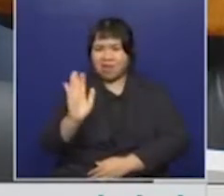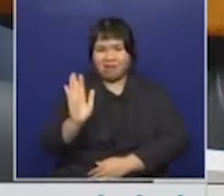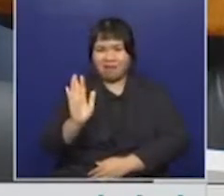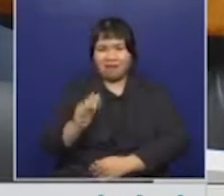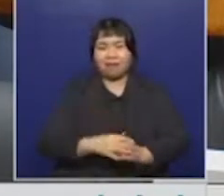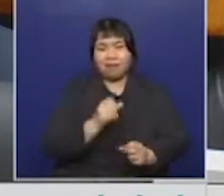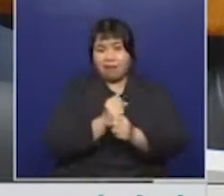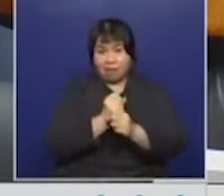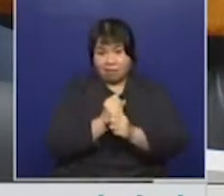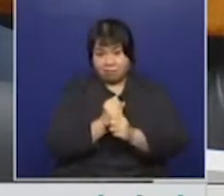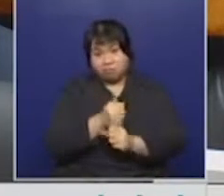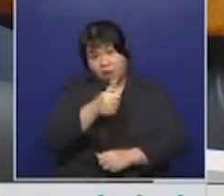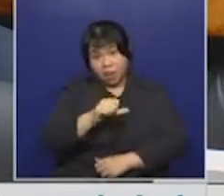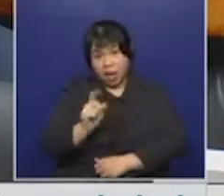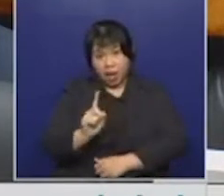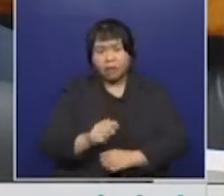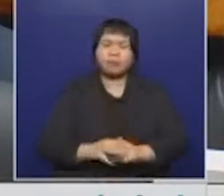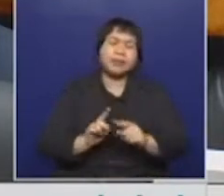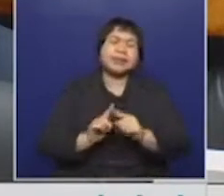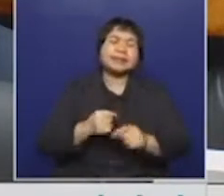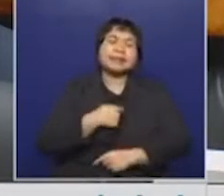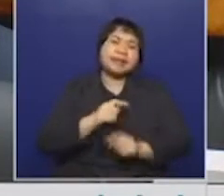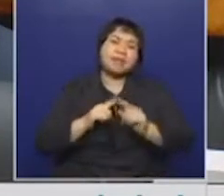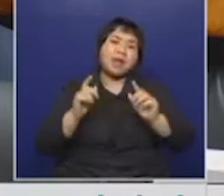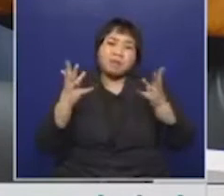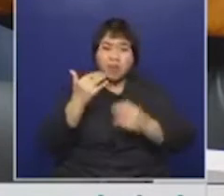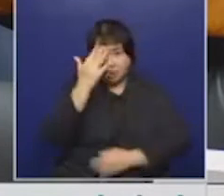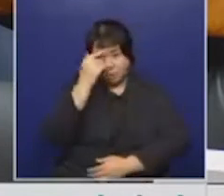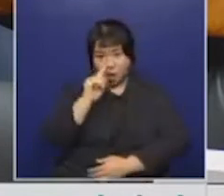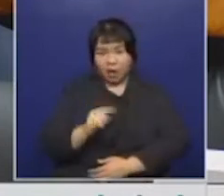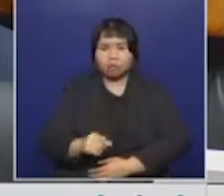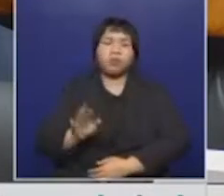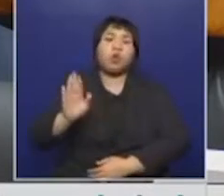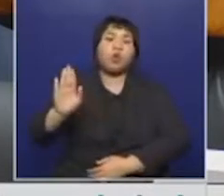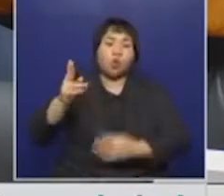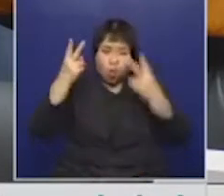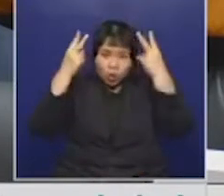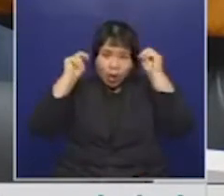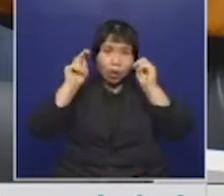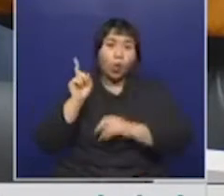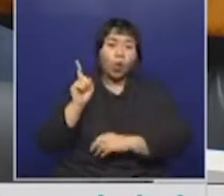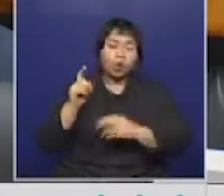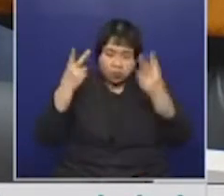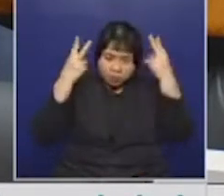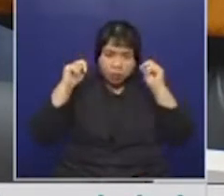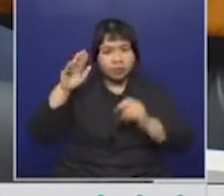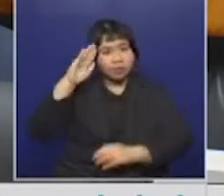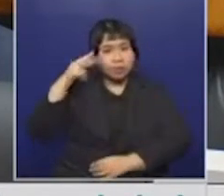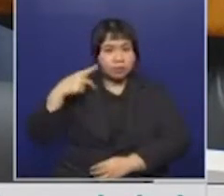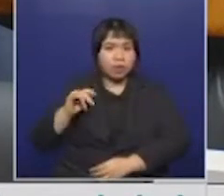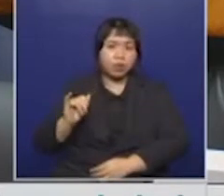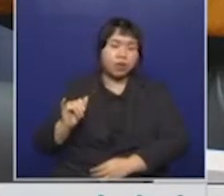ประเทศได้จริงหรือแต่ก็ไม่แปลกใจค่ะเพราะในขณะเดียวกันแม้แต่ถ้านายกรัฐมนตรีเองพลเอกประยุทธ์จันทร์โอชา